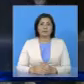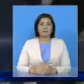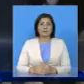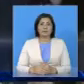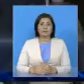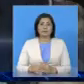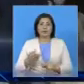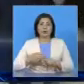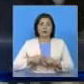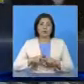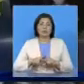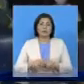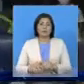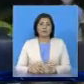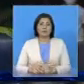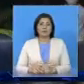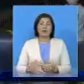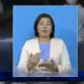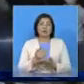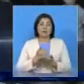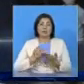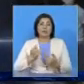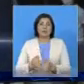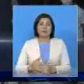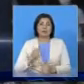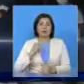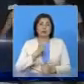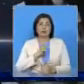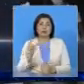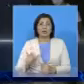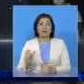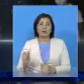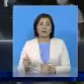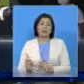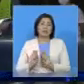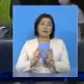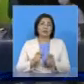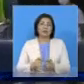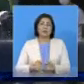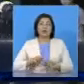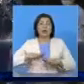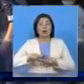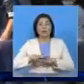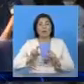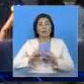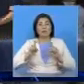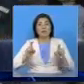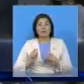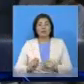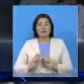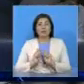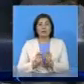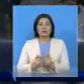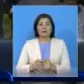округінің осы жақ елді мекені осы жақтан жинаймыз. Өздері халыққа келіп тапсырады, магазиндер тапсырады келіп осы неге ангарға